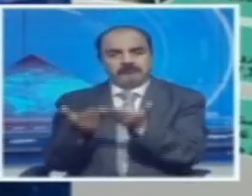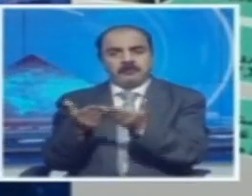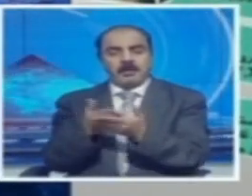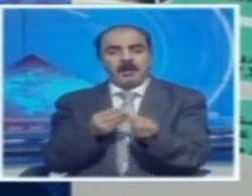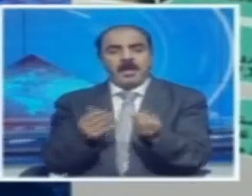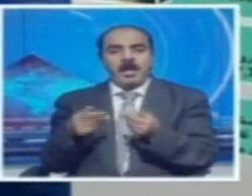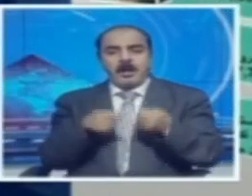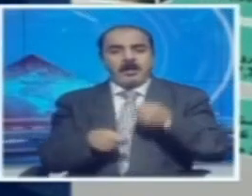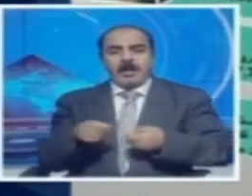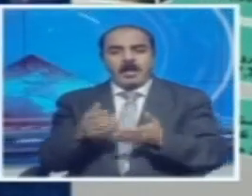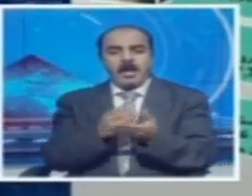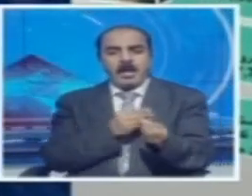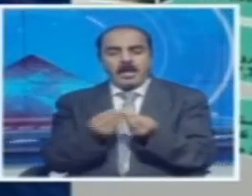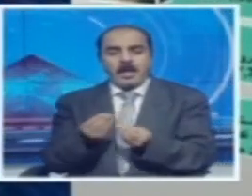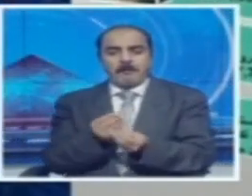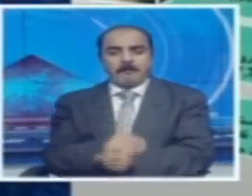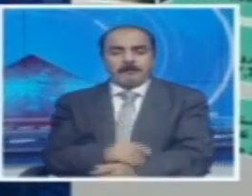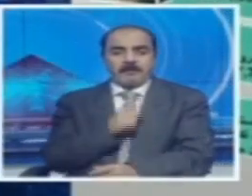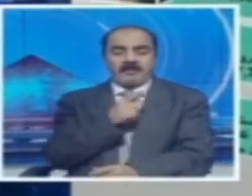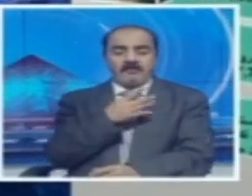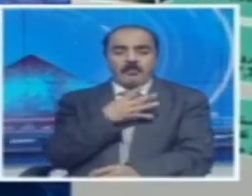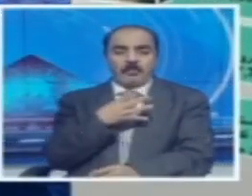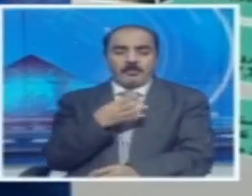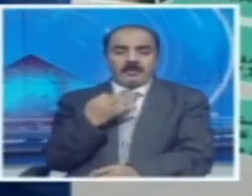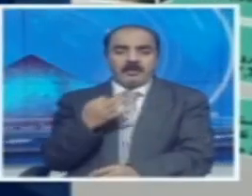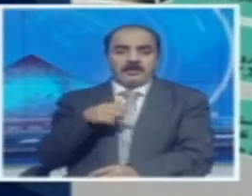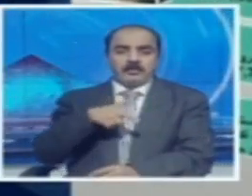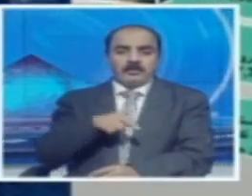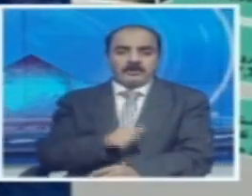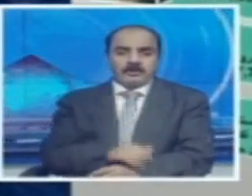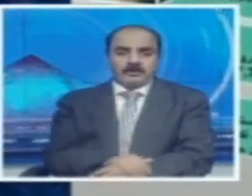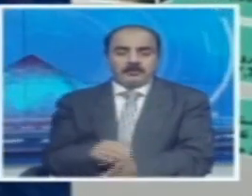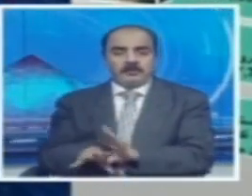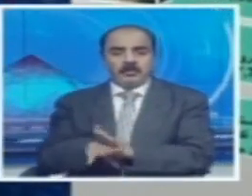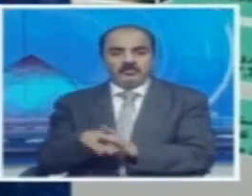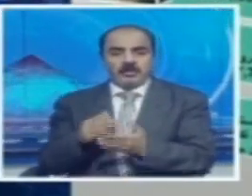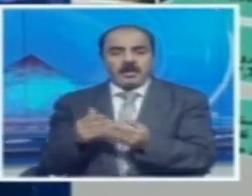بلغ عدد المشروعات التي مولها الصندوق للمرأة خلال تلك الفترة حوالي